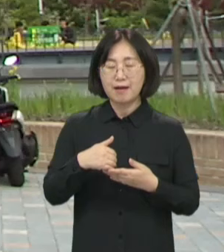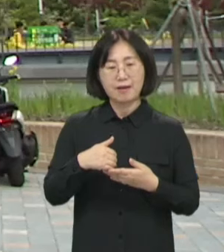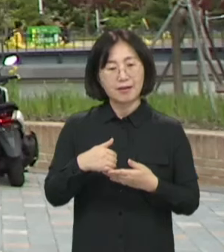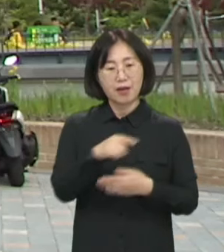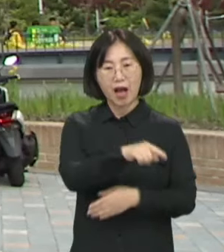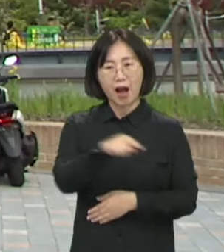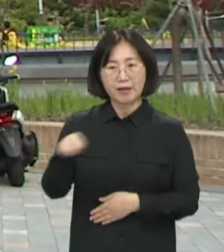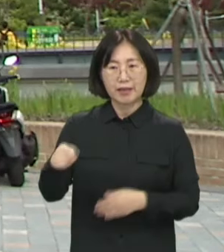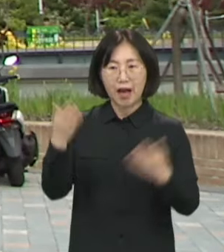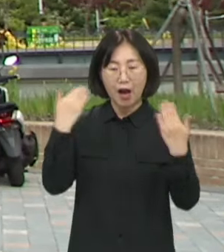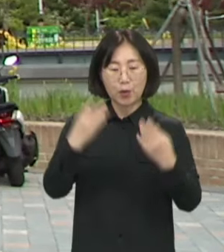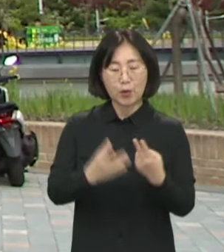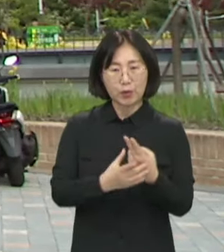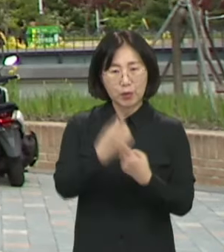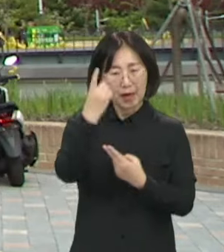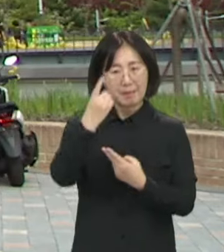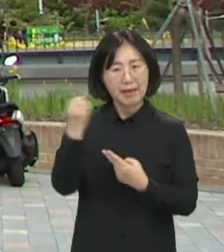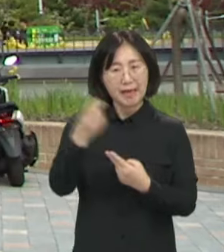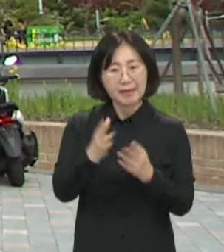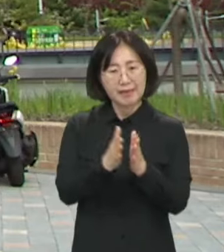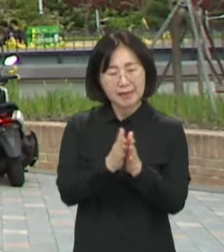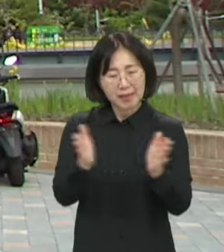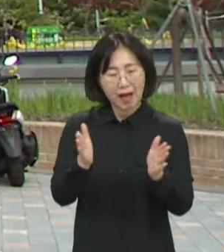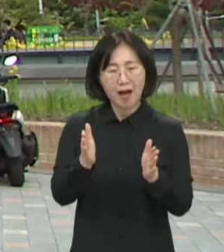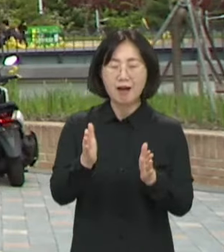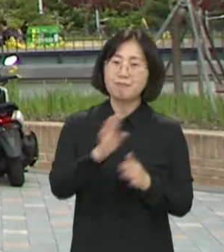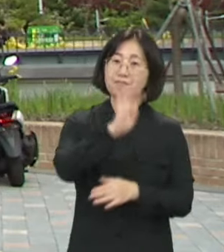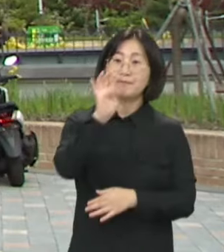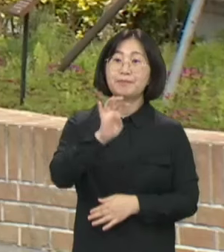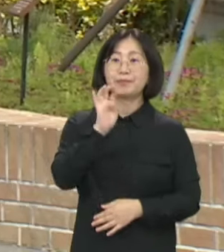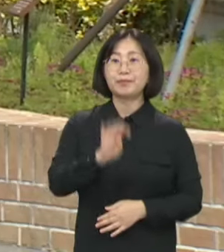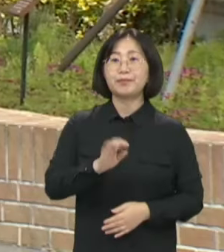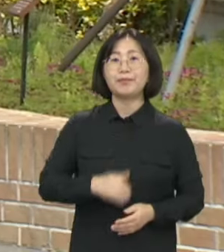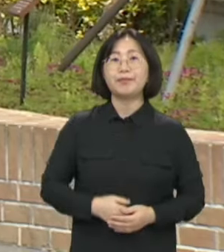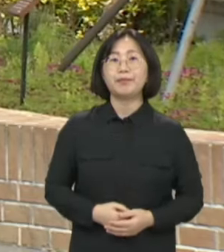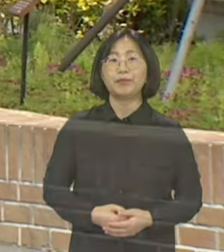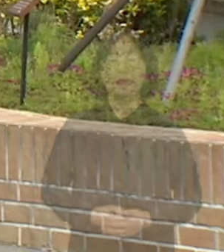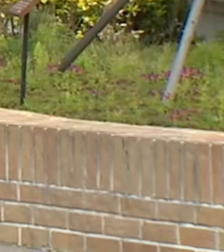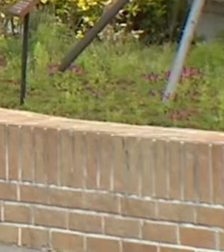양교 통합 협상이 다시 시작될지 관심을 모으고 있습니다